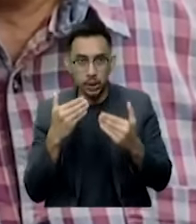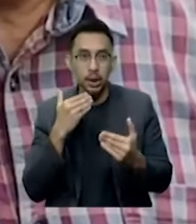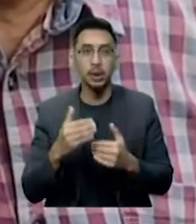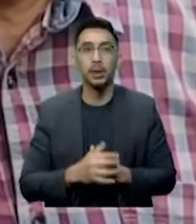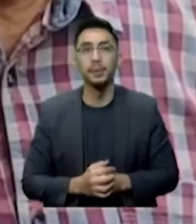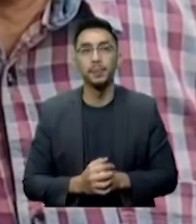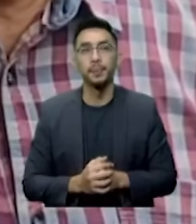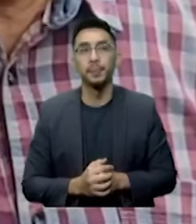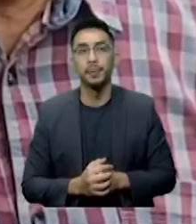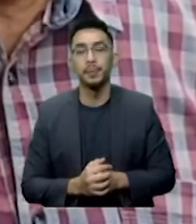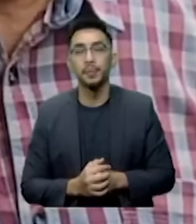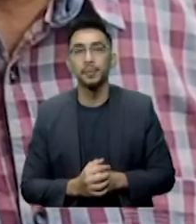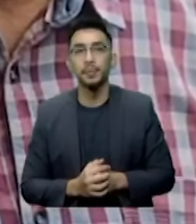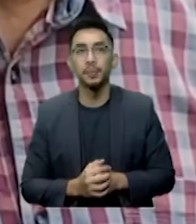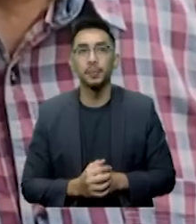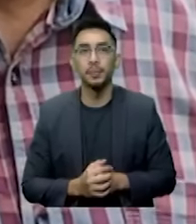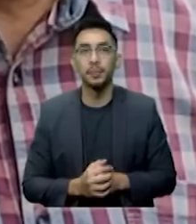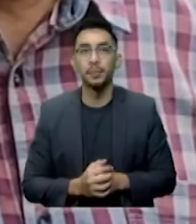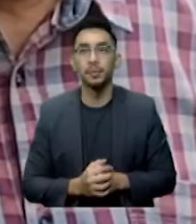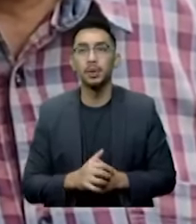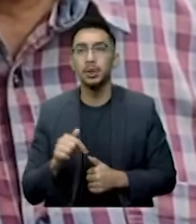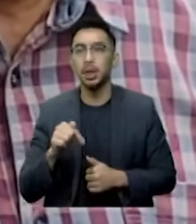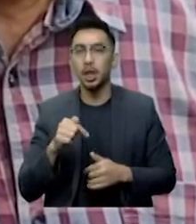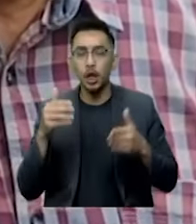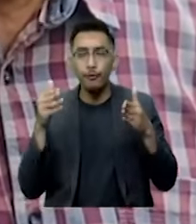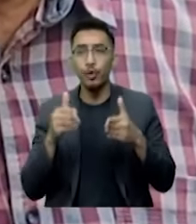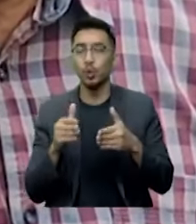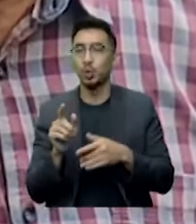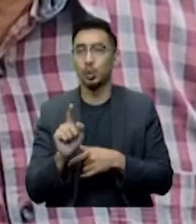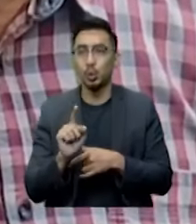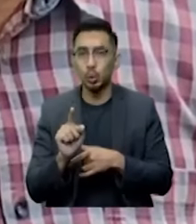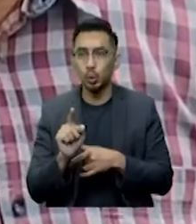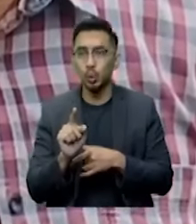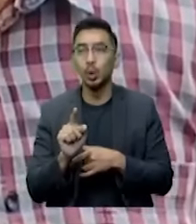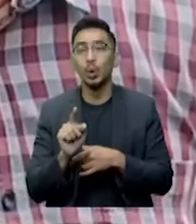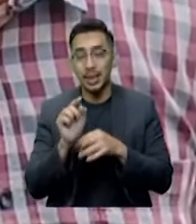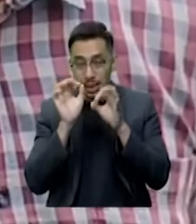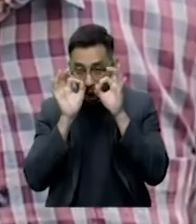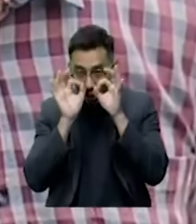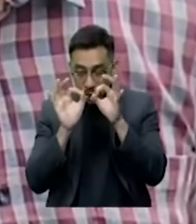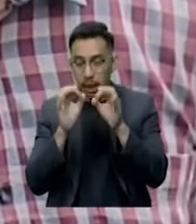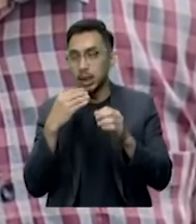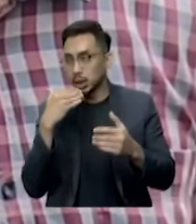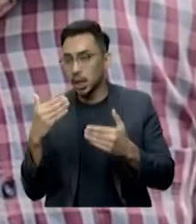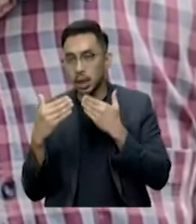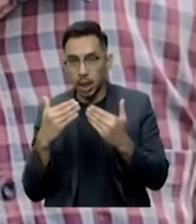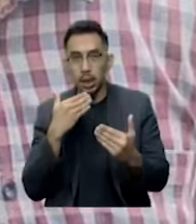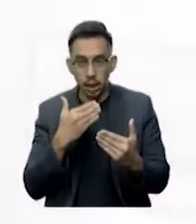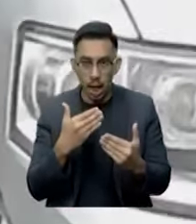Sampai saat ini kami masih berfokus terhadap pemeriksaan saksi-saksi yang mengetahui